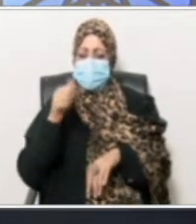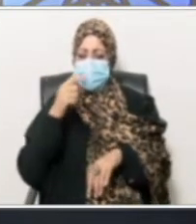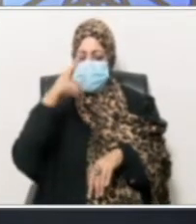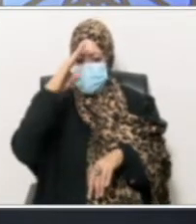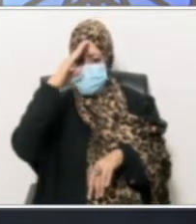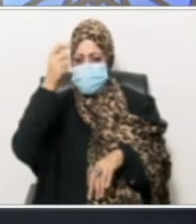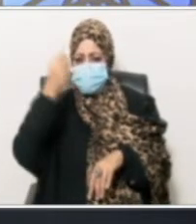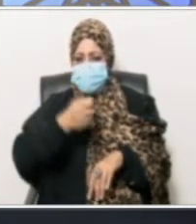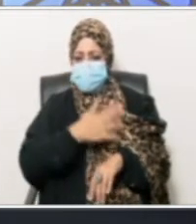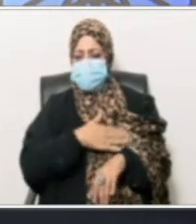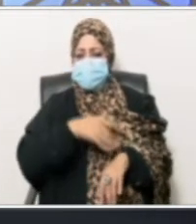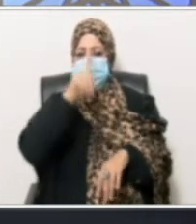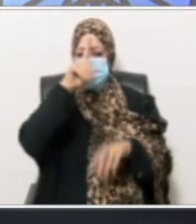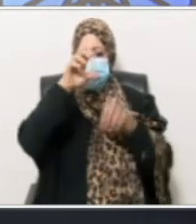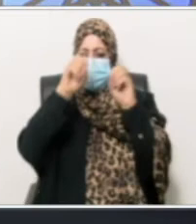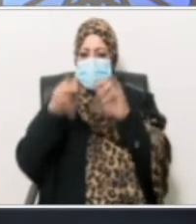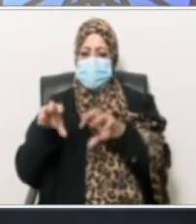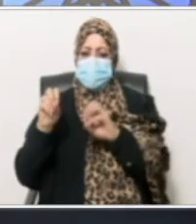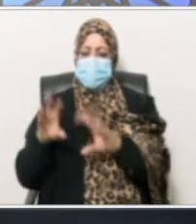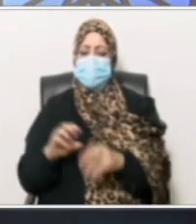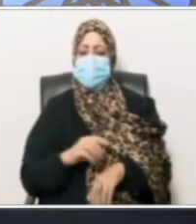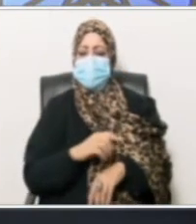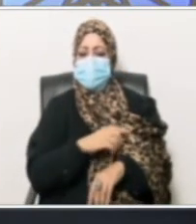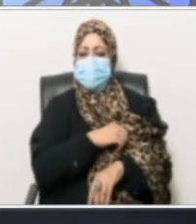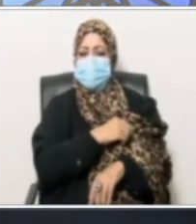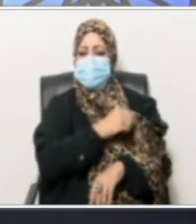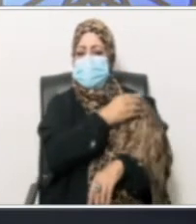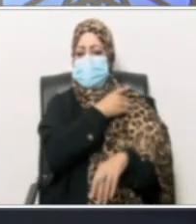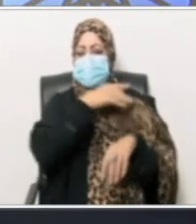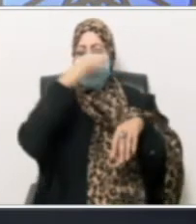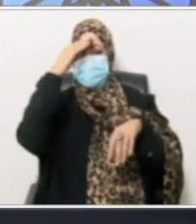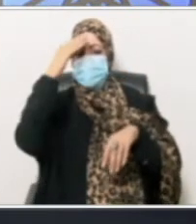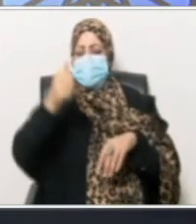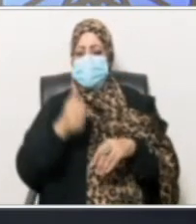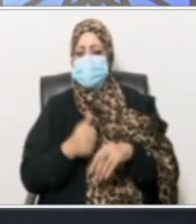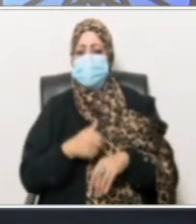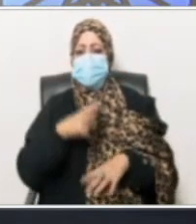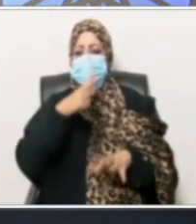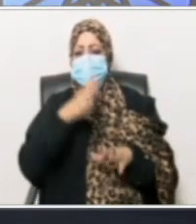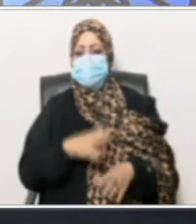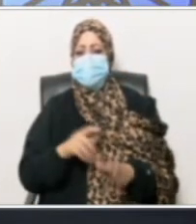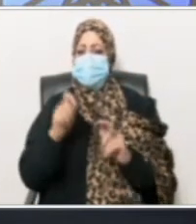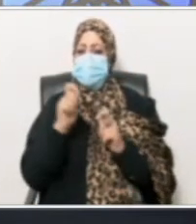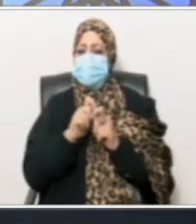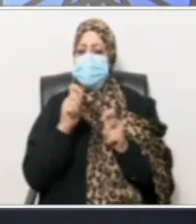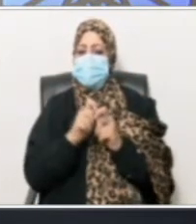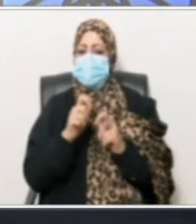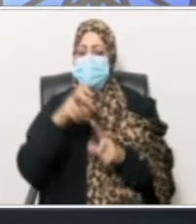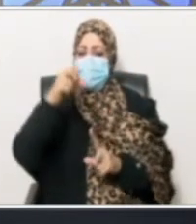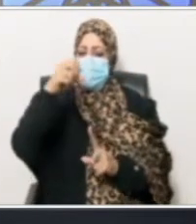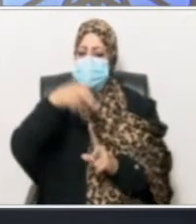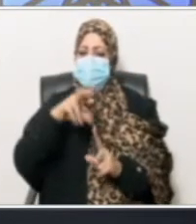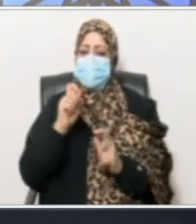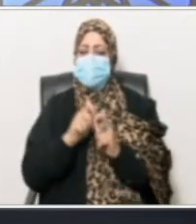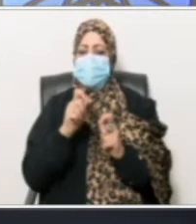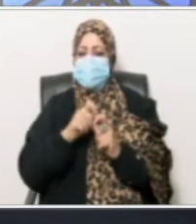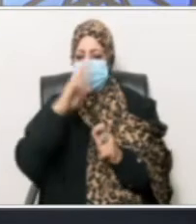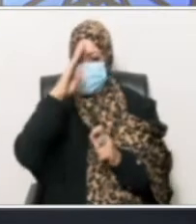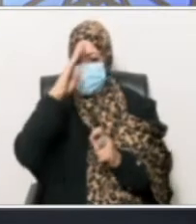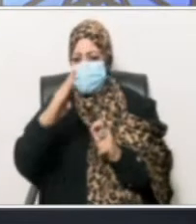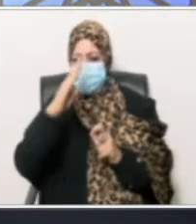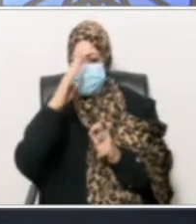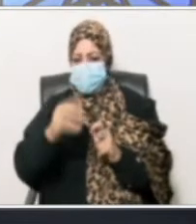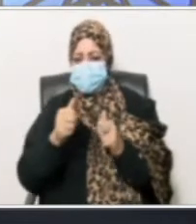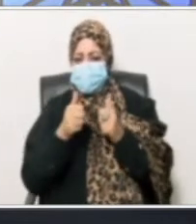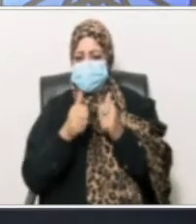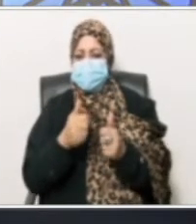الله شيخنا الفاضل، حيا الله قناه البناطح، بارك الله في القناه الطيبه. الله يحفظك ويبارك فيك، بارك الله فيك. الله يفتح عليك يا شيخ عبد الفتاح.